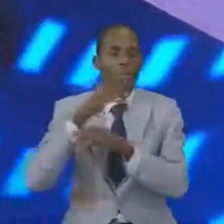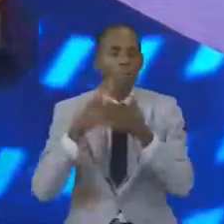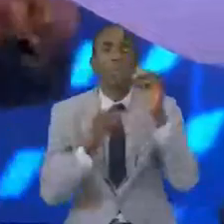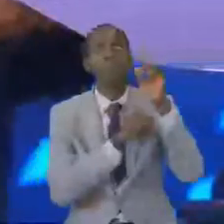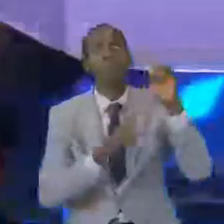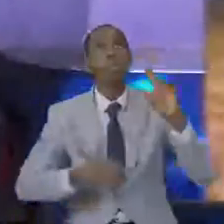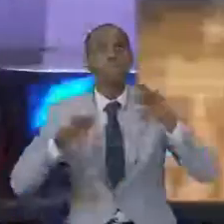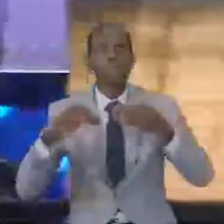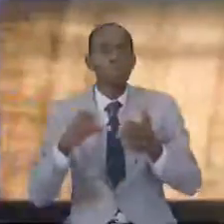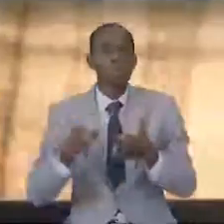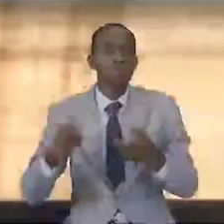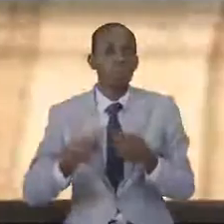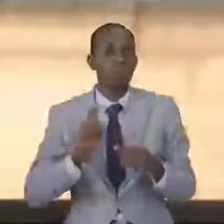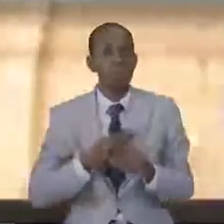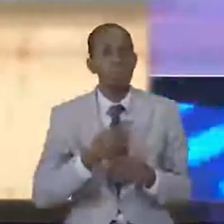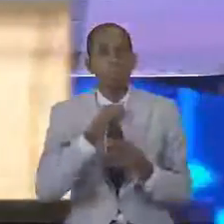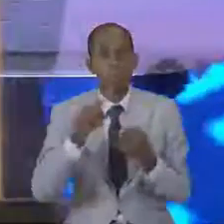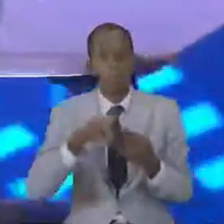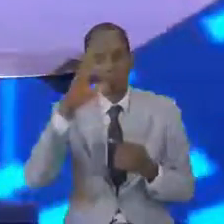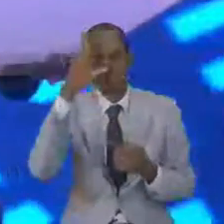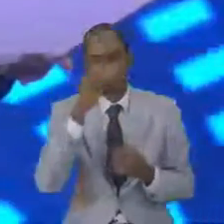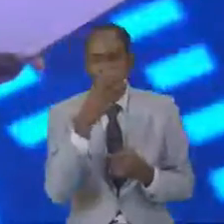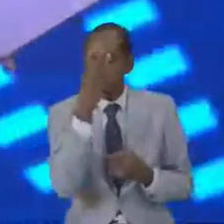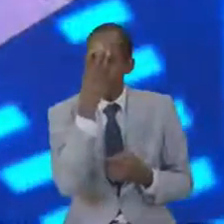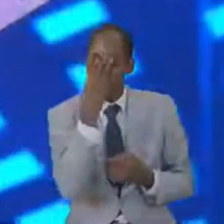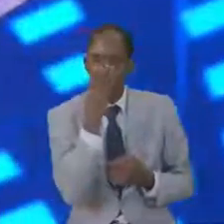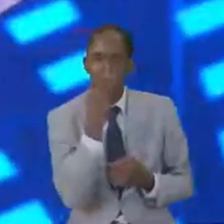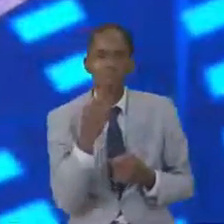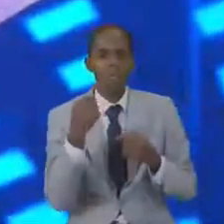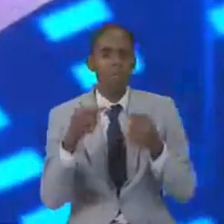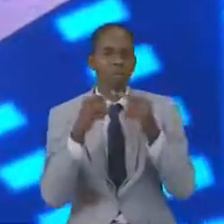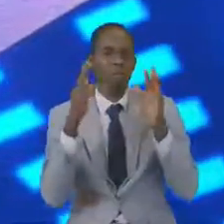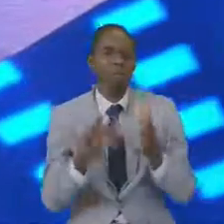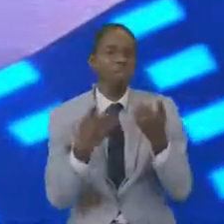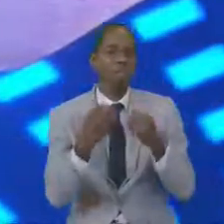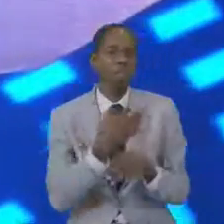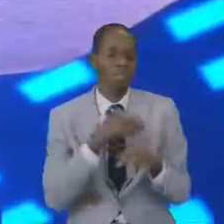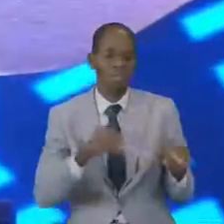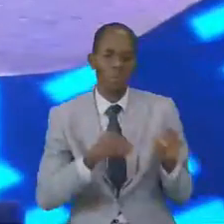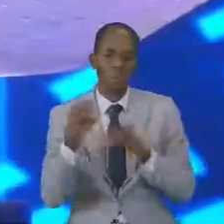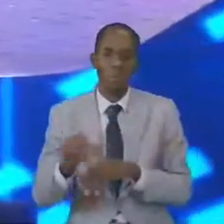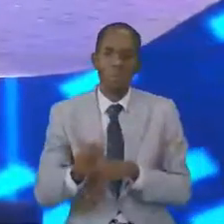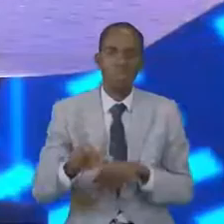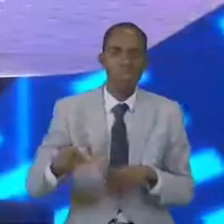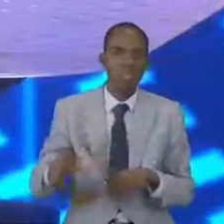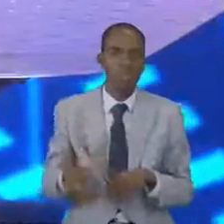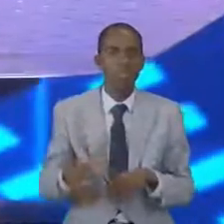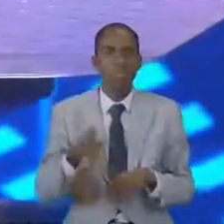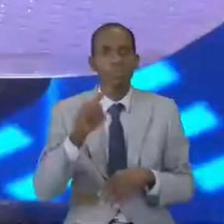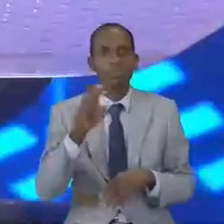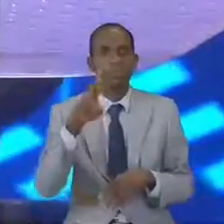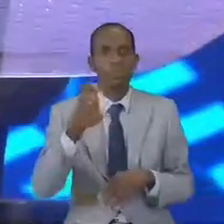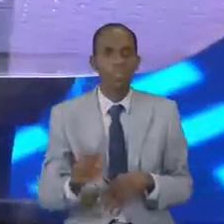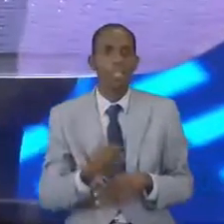pendant que les hommes dormaient sont ennemis Verts se mât de livrer parmi le blé